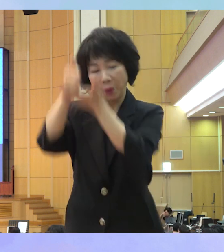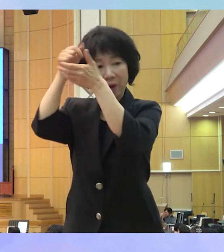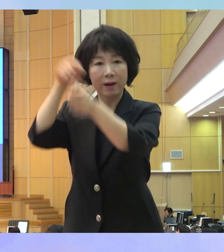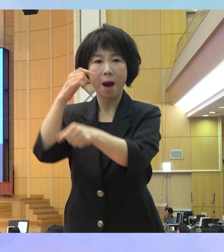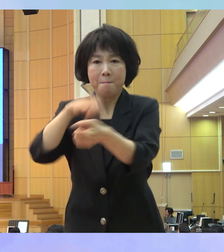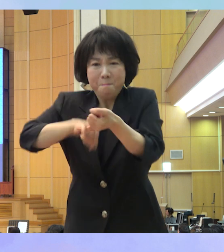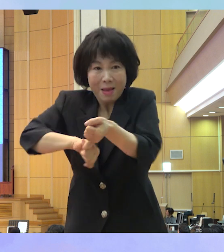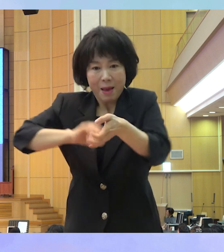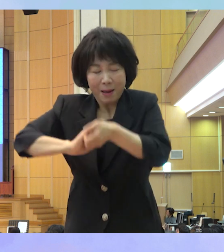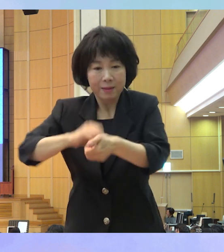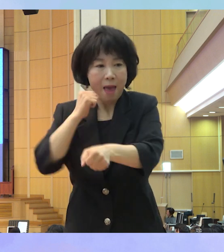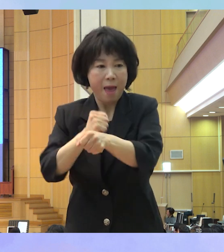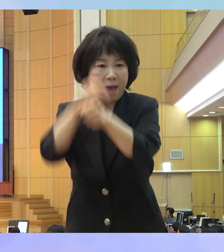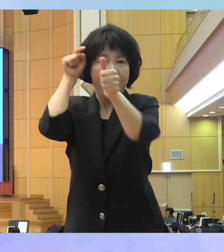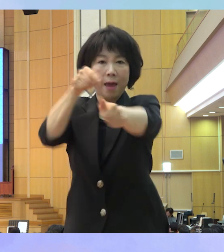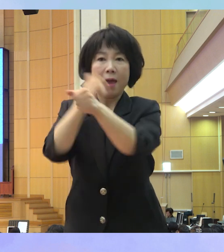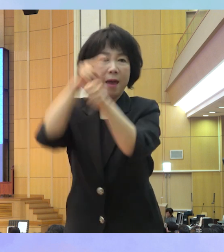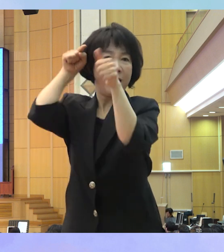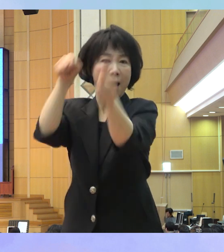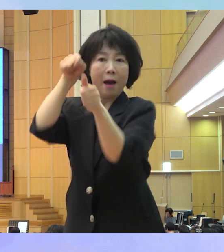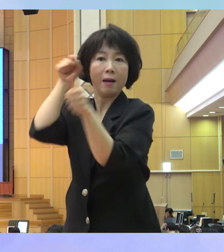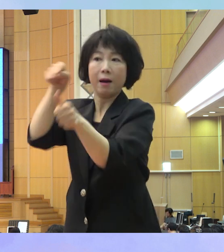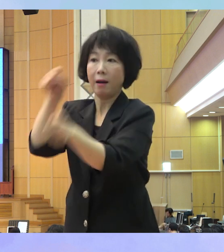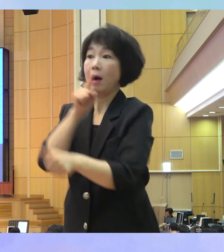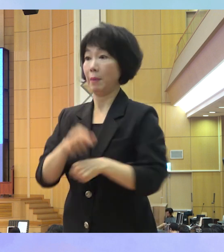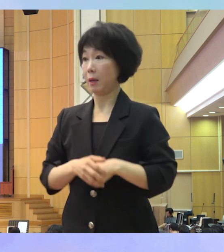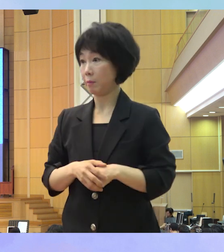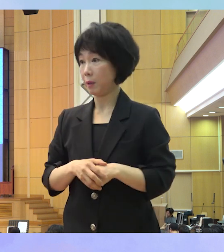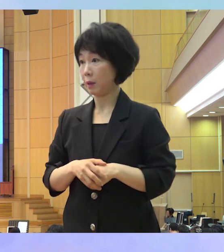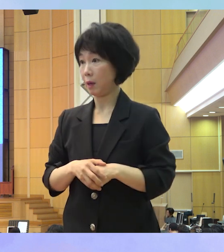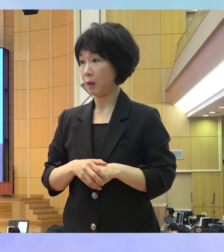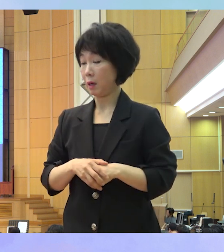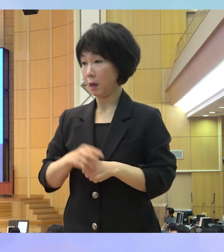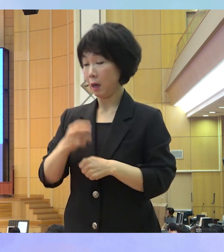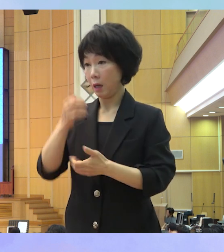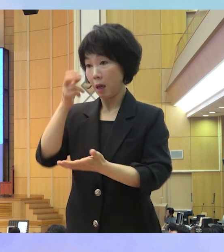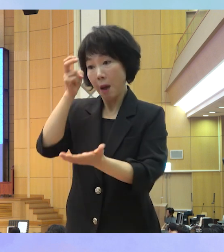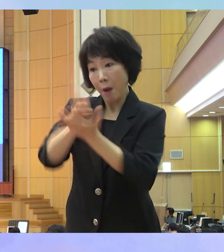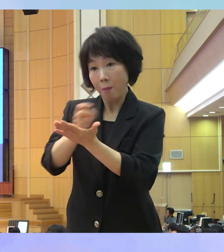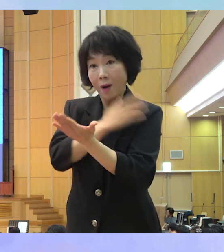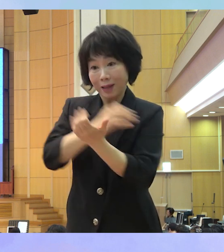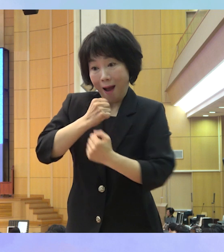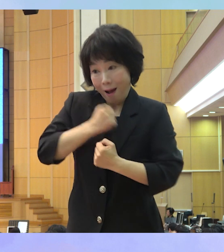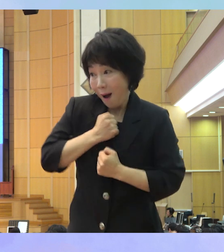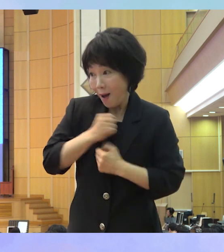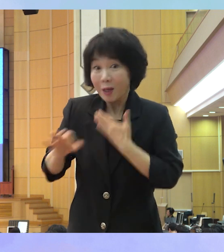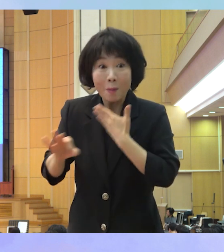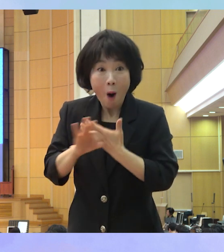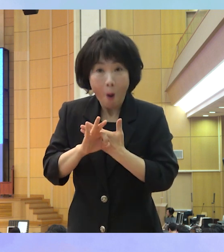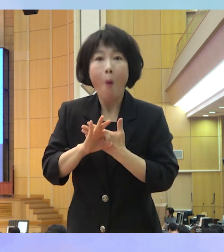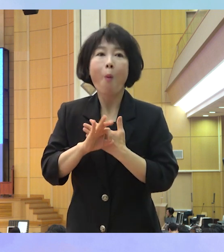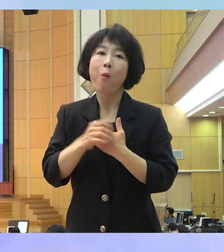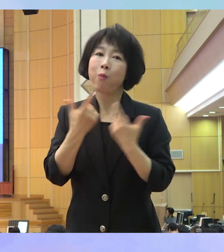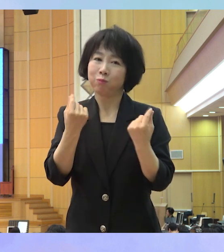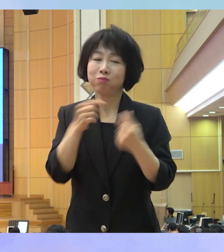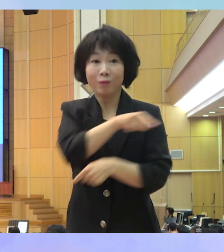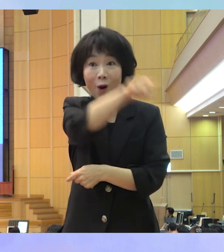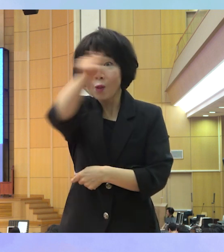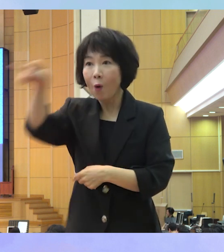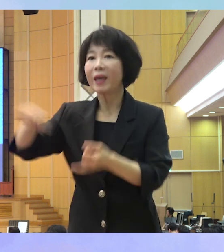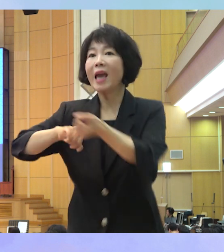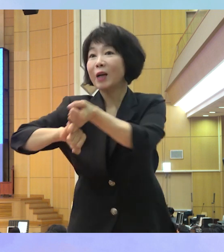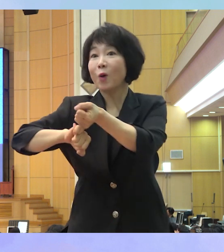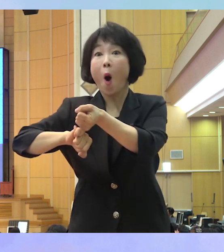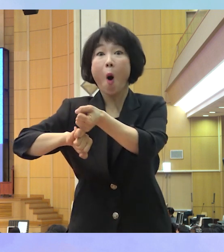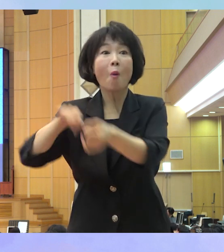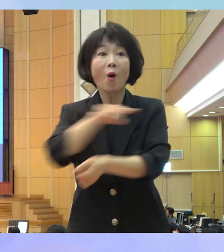해라, 이건 해야 된다. 그리고 이 계명을 잘 지켰을 경우에 내가 너에게 약속하마,